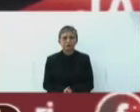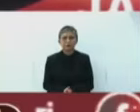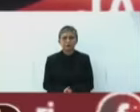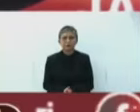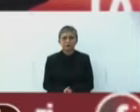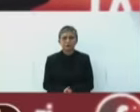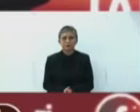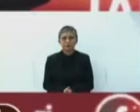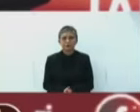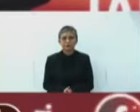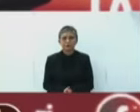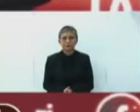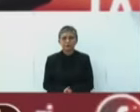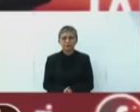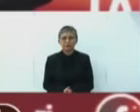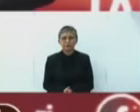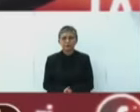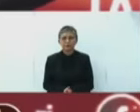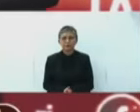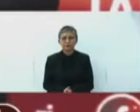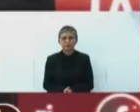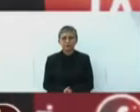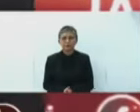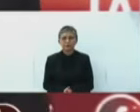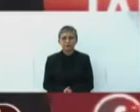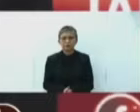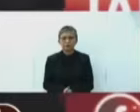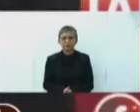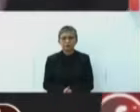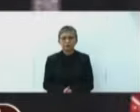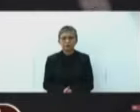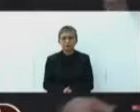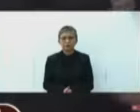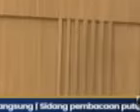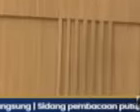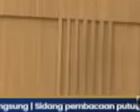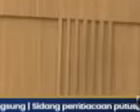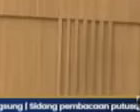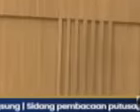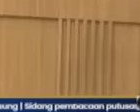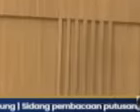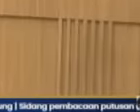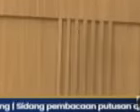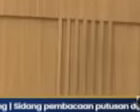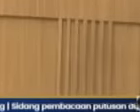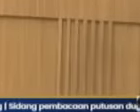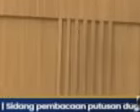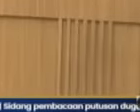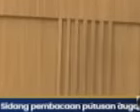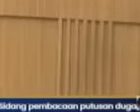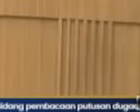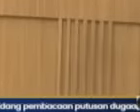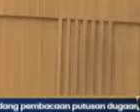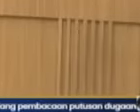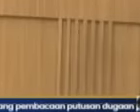dipecat kalau misalnya kepresnya tidak keluar begitu tapi apakah hasimari juga bisa banding kalau dalam kasus seperti ini